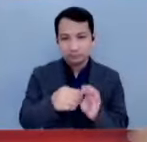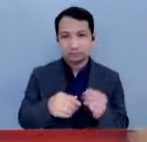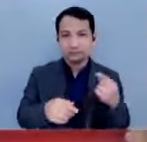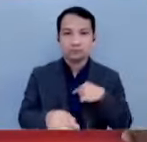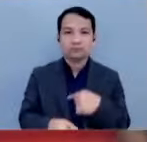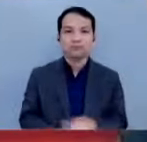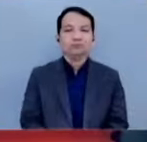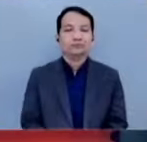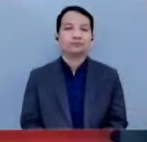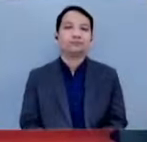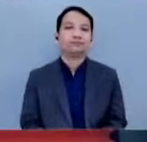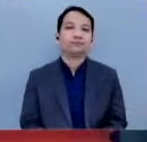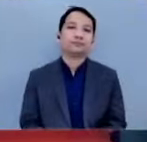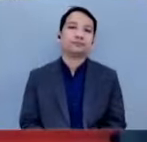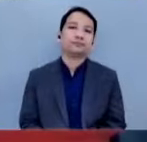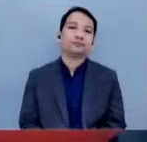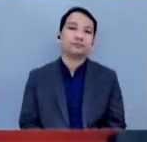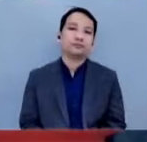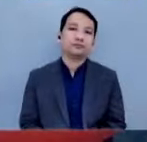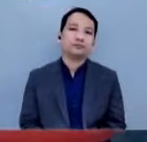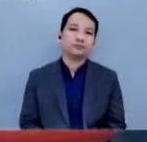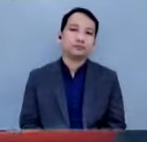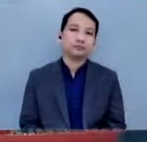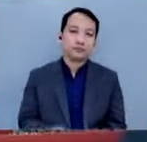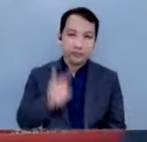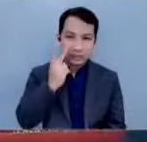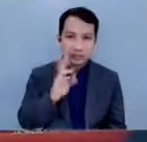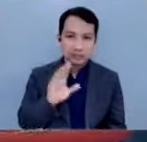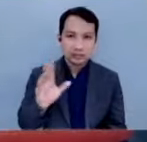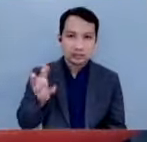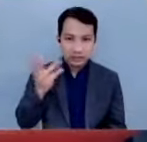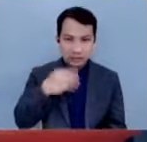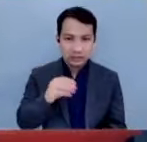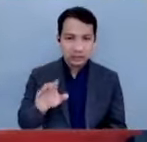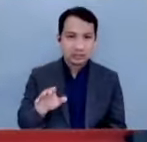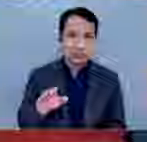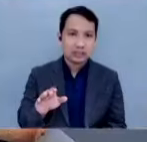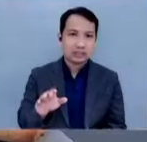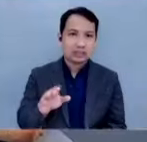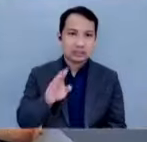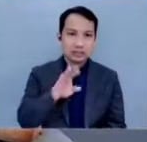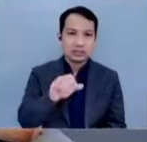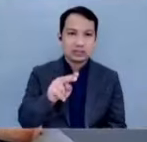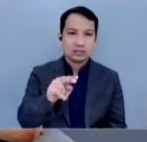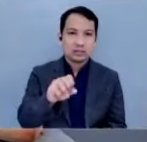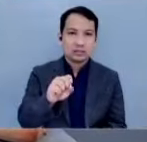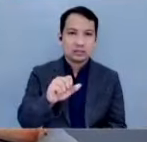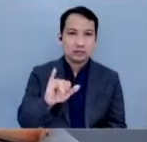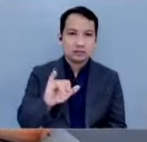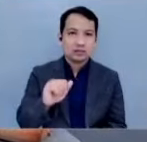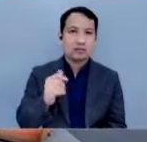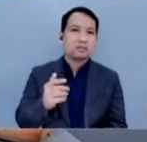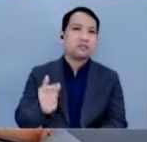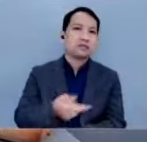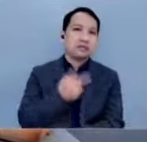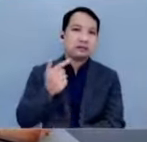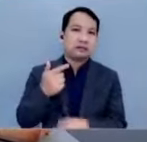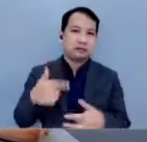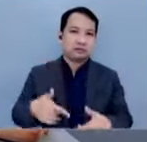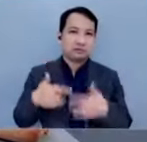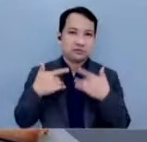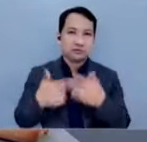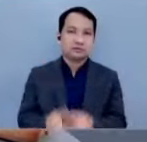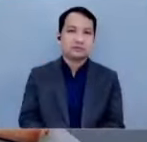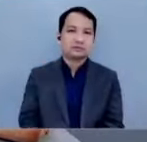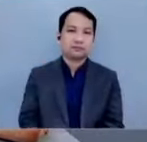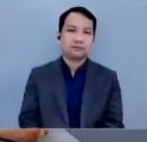Parang magandang panregalo sa mga, di ba, pag meron kang kasi medyo ang bonsai kasi is matagal talaga ang buhay. Housewarming, di ba? Okay. Paano